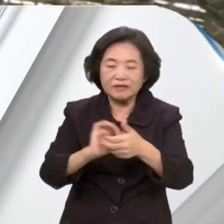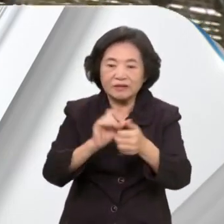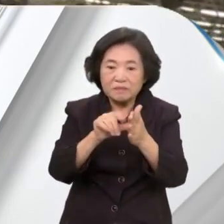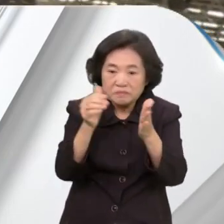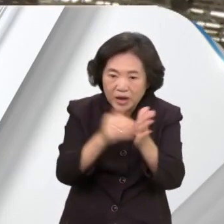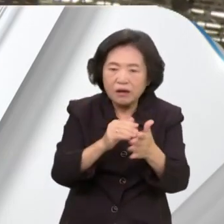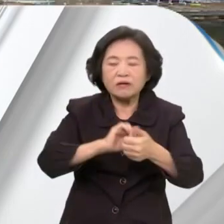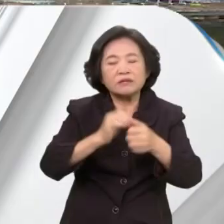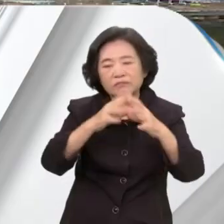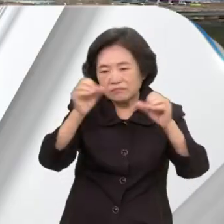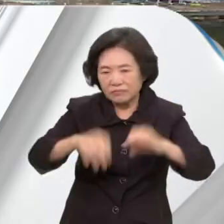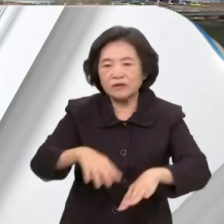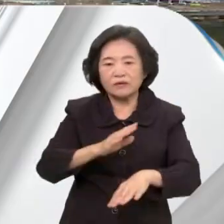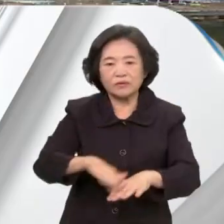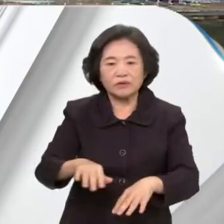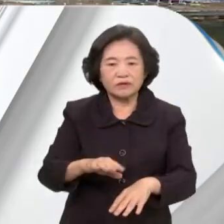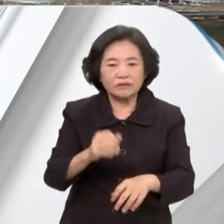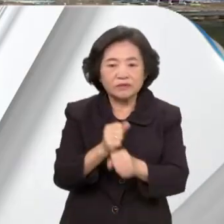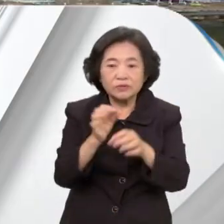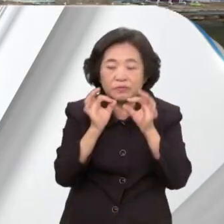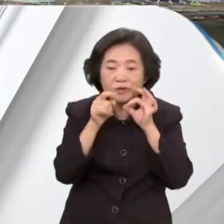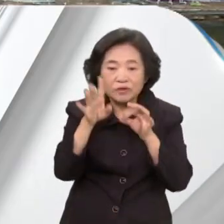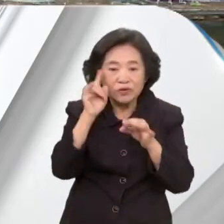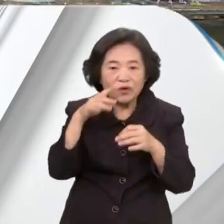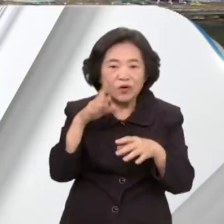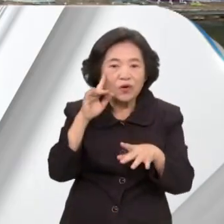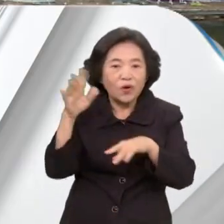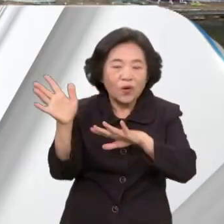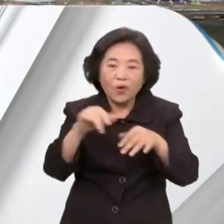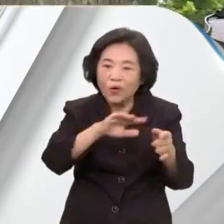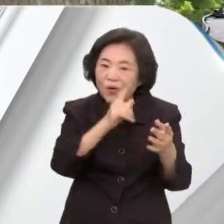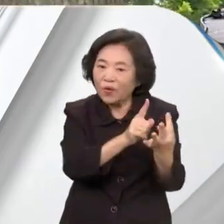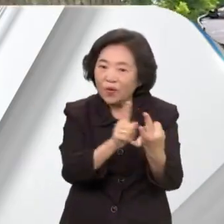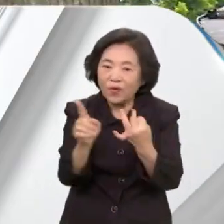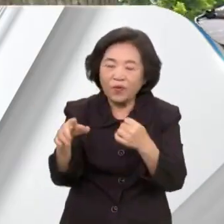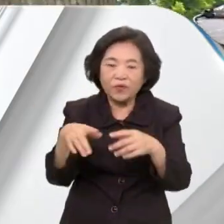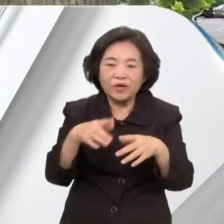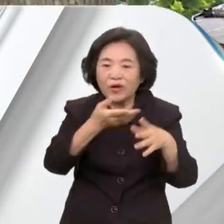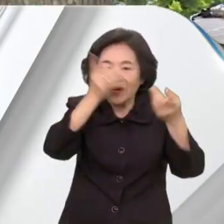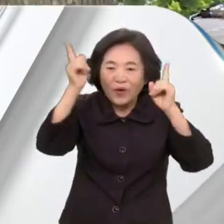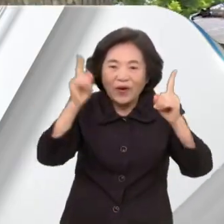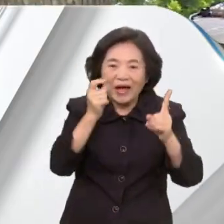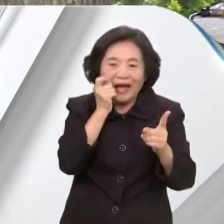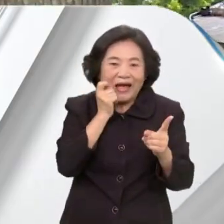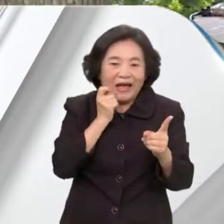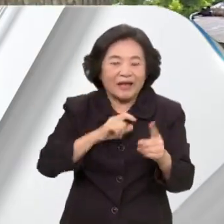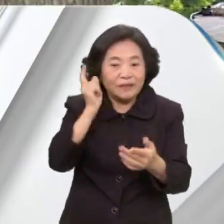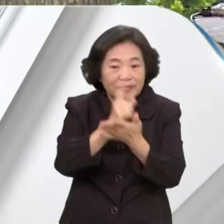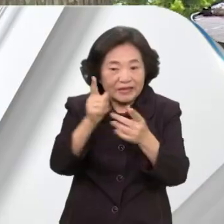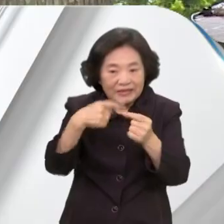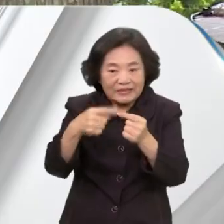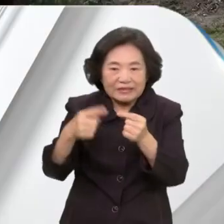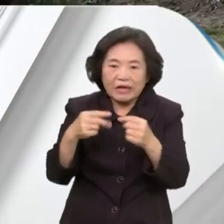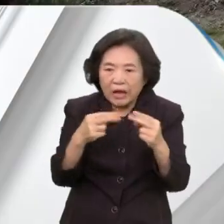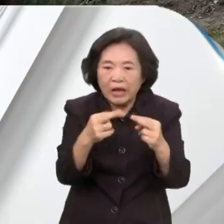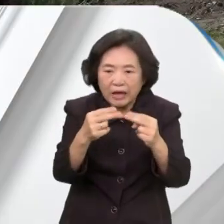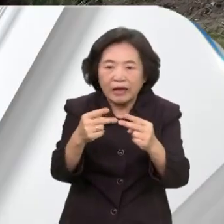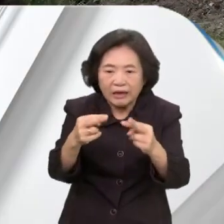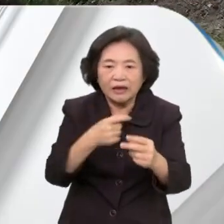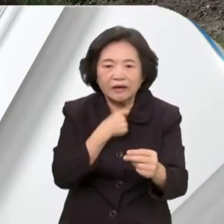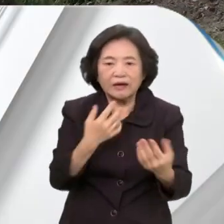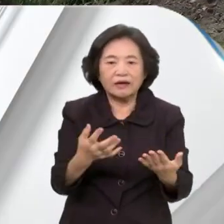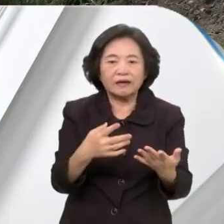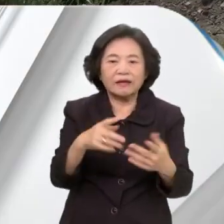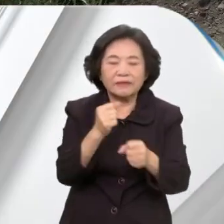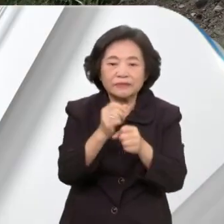间都会多爱问题。不过有条的作品像系抛风景一条内底，因为银行特好诶，当然都要天气涨2-3倍。新的作品